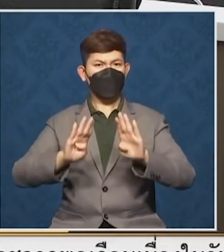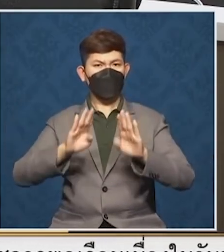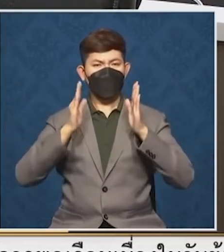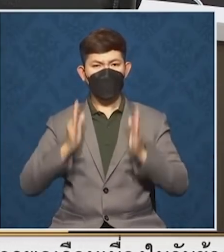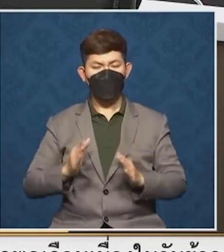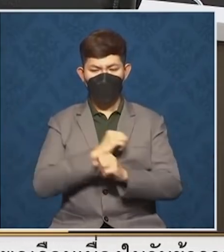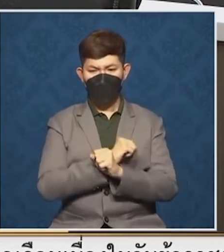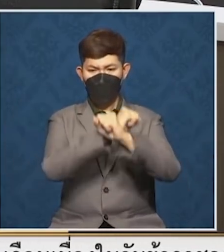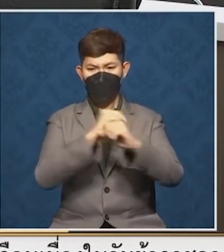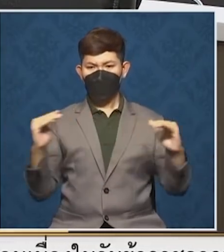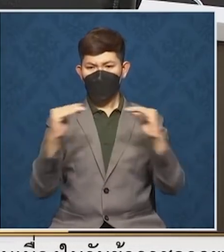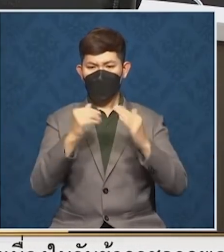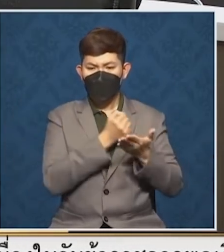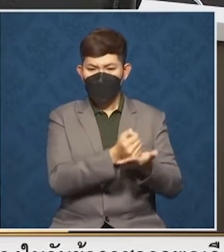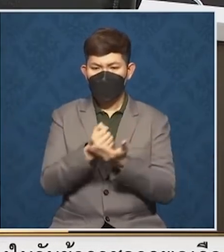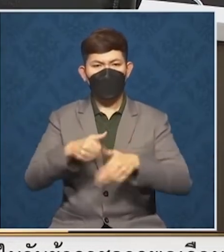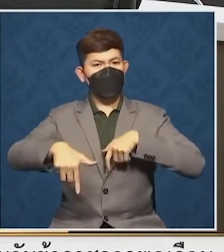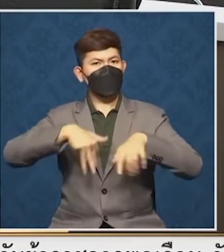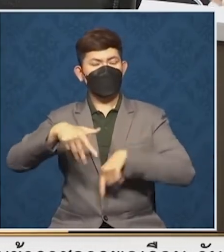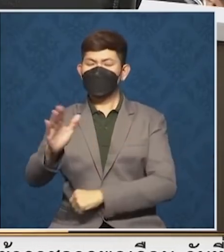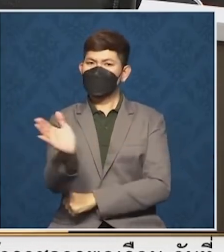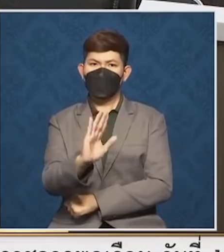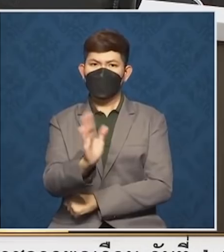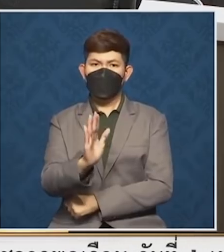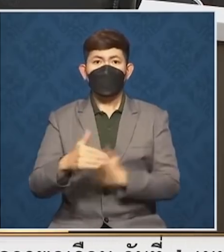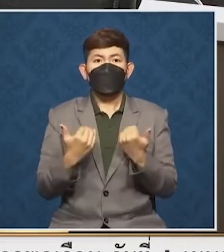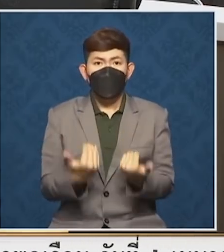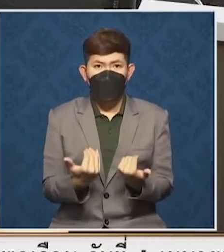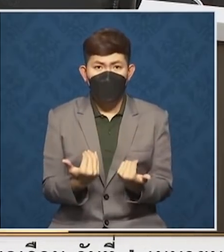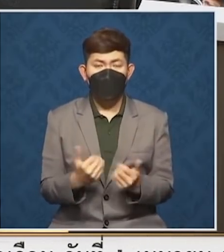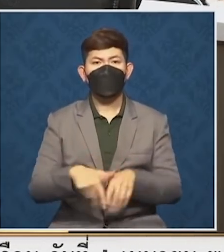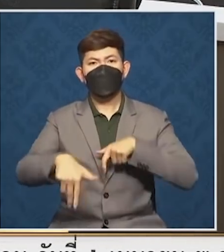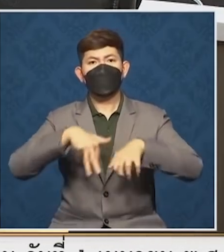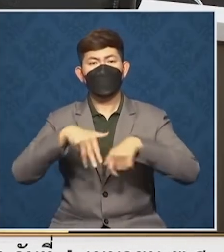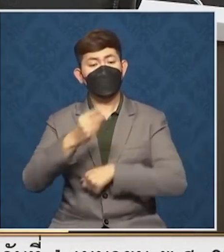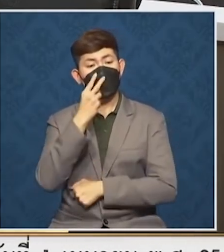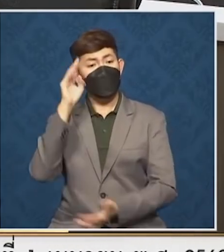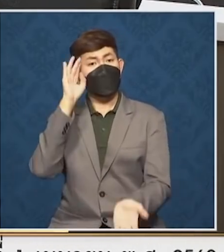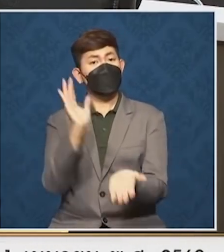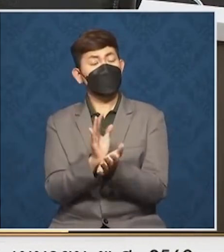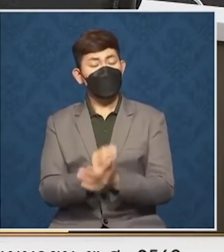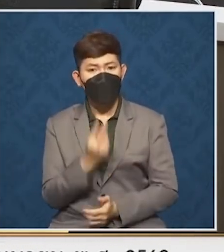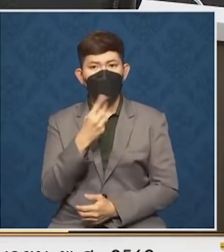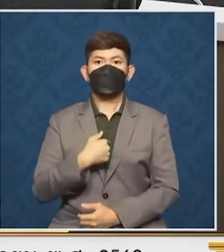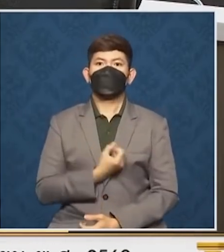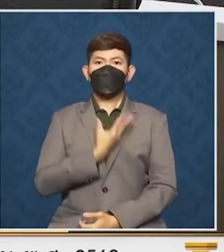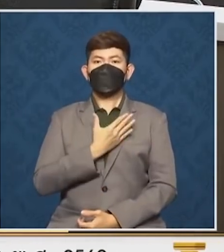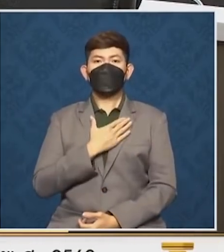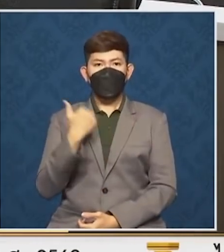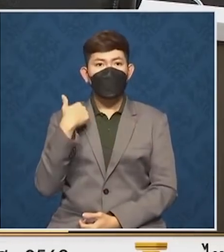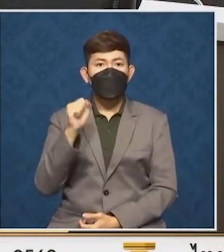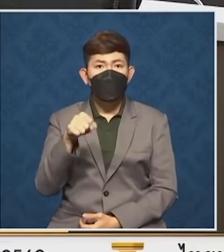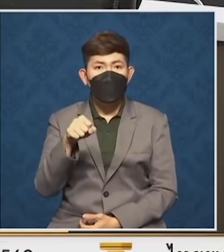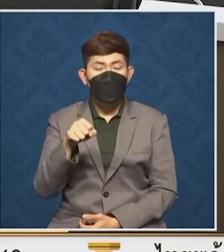ราษฎร์ที่จะบำบัดทุกข์บำรุงสุขให้กับประชาชนทุกวันนี้นะคะประชาชนเห็นตำรวจมายืนหน้าบ้านก็ตกใจกลัวค่ะ